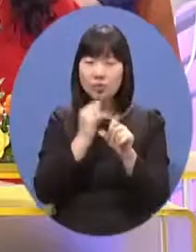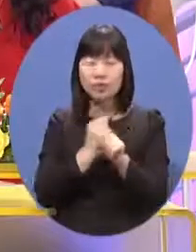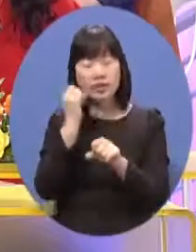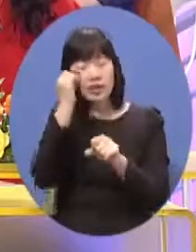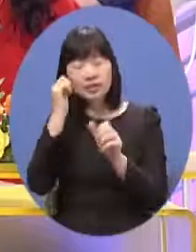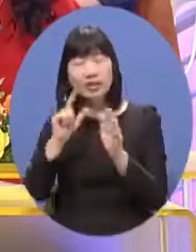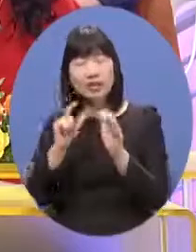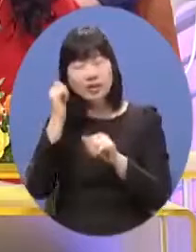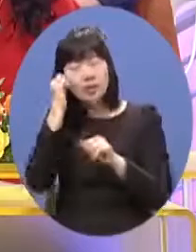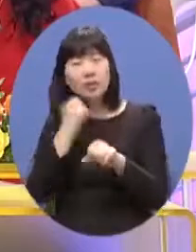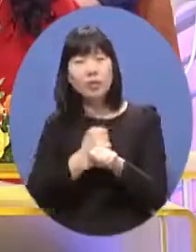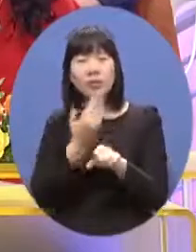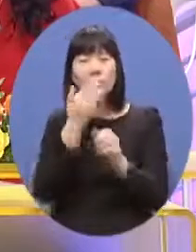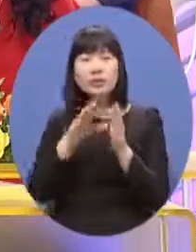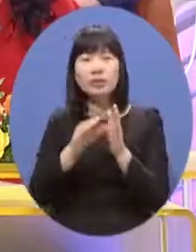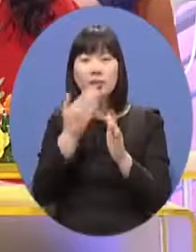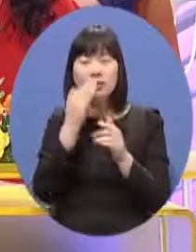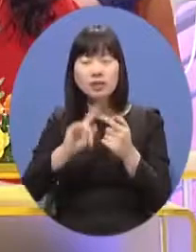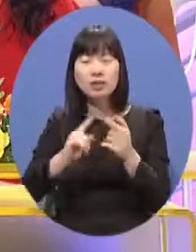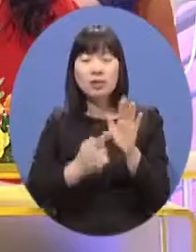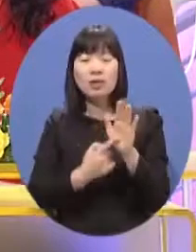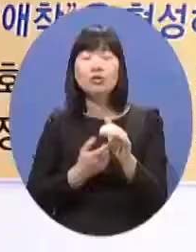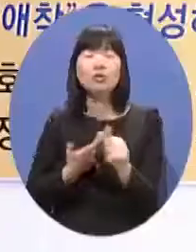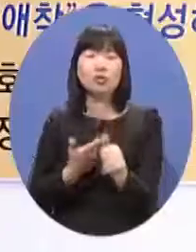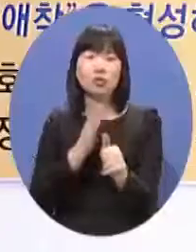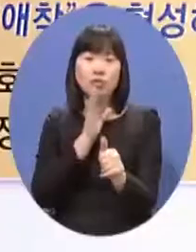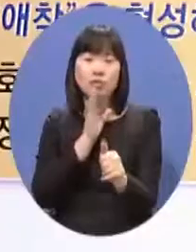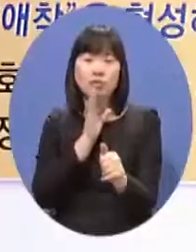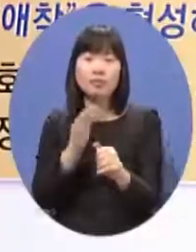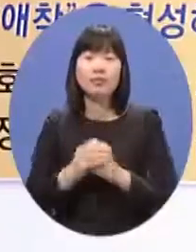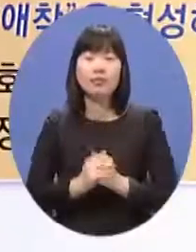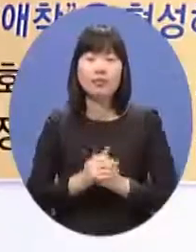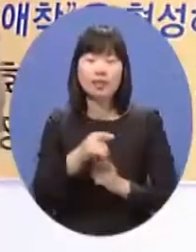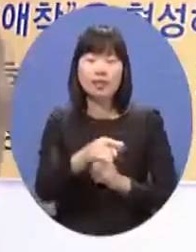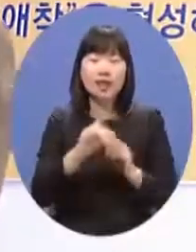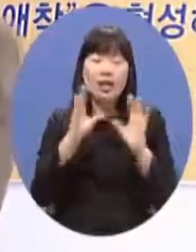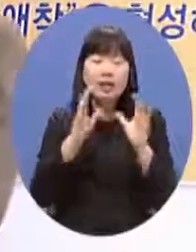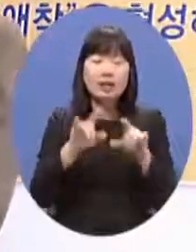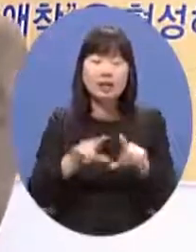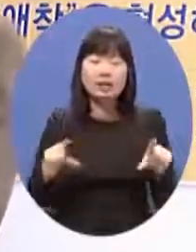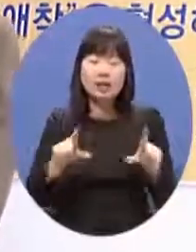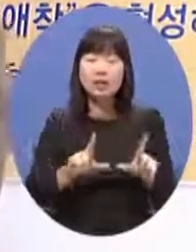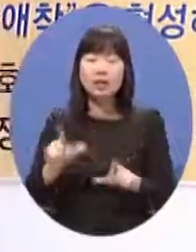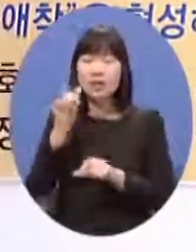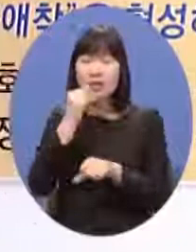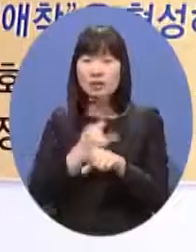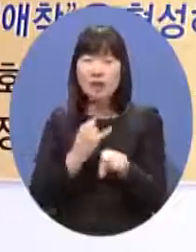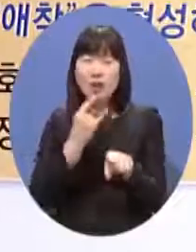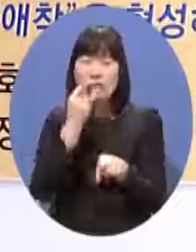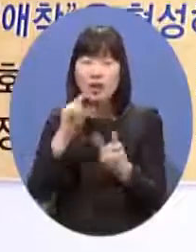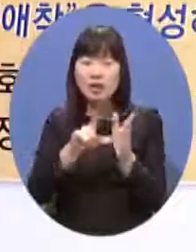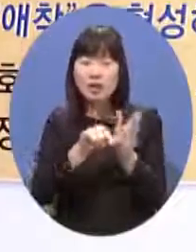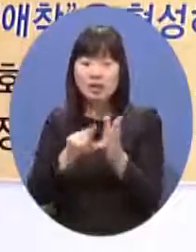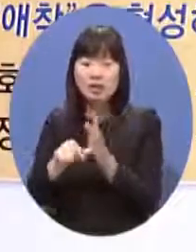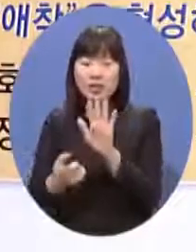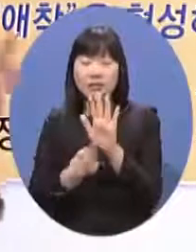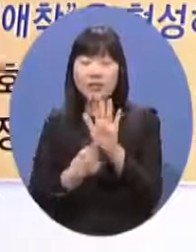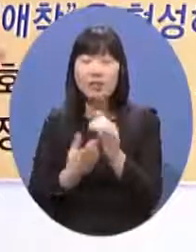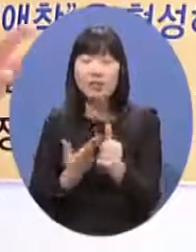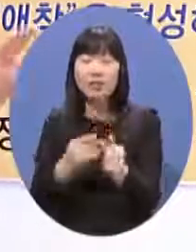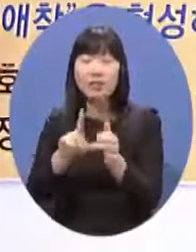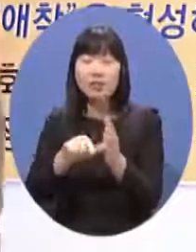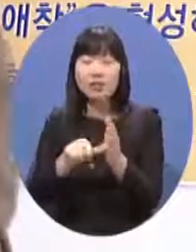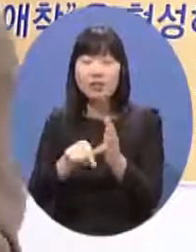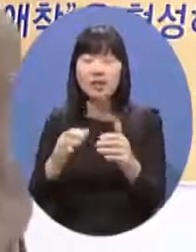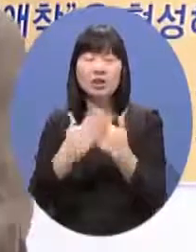자고 먹을 때 먹는 거에 반응해주고 하는. 그러니까 이 아이가 일상을 보내는 거에 엄마가 그때 그때 반응해주는 그